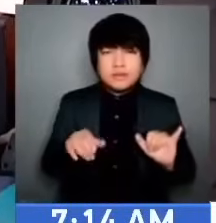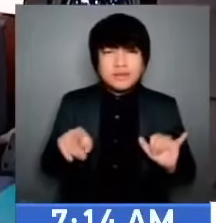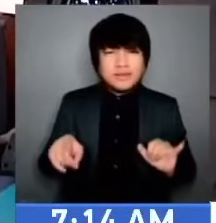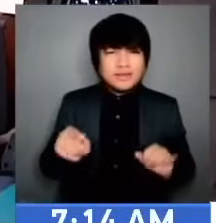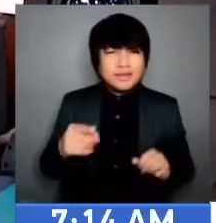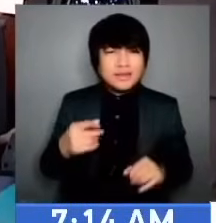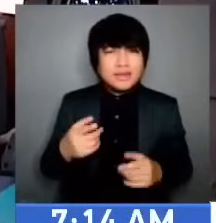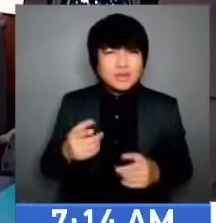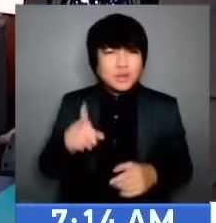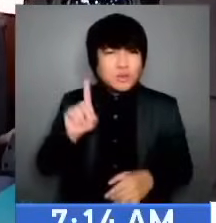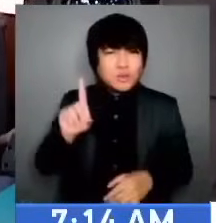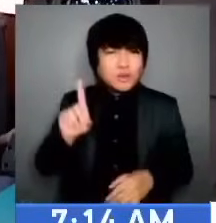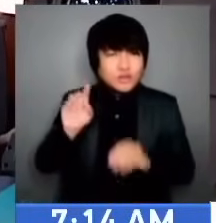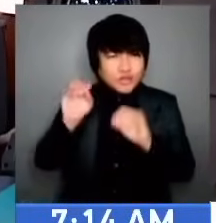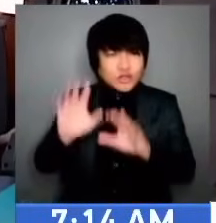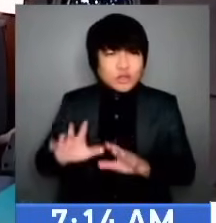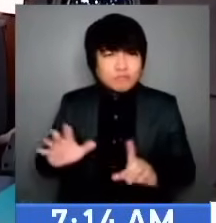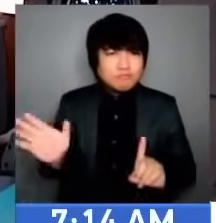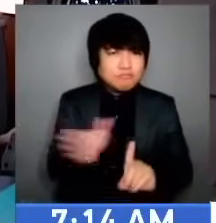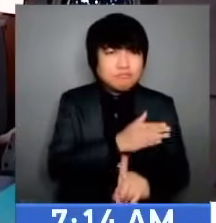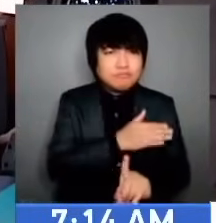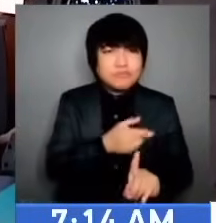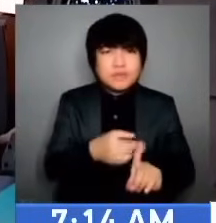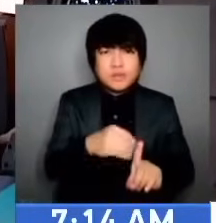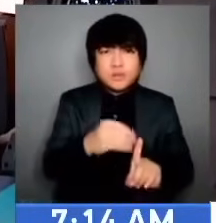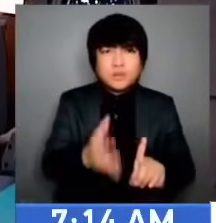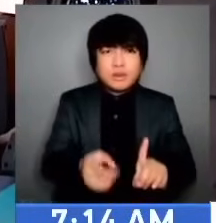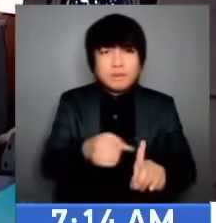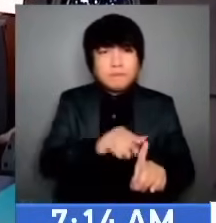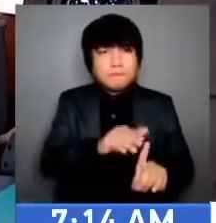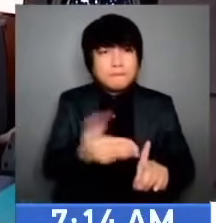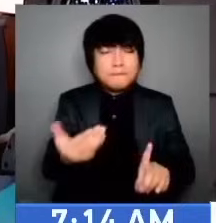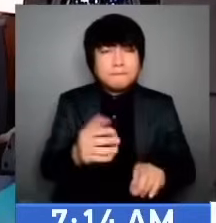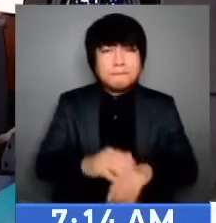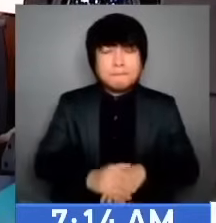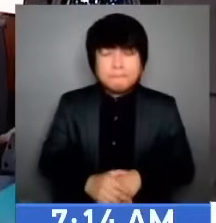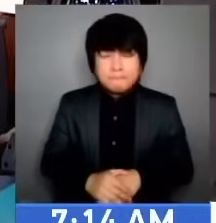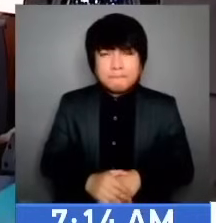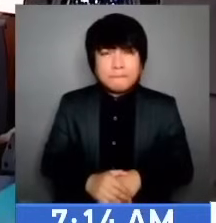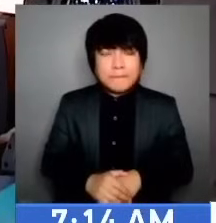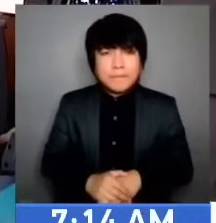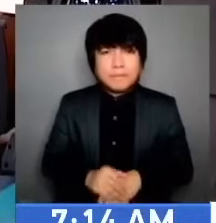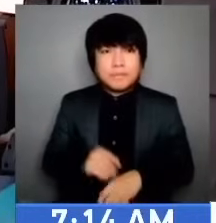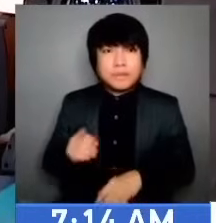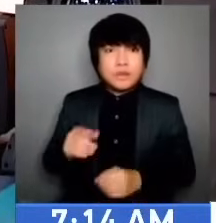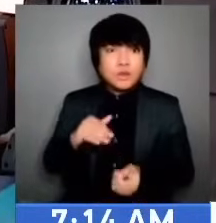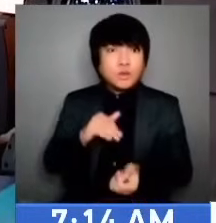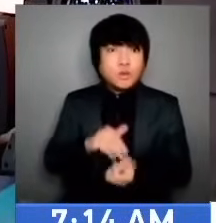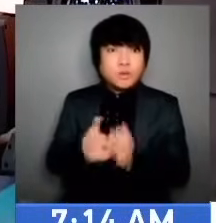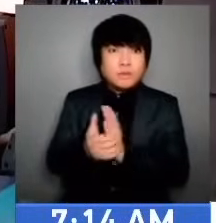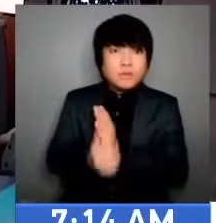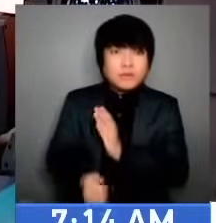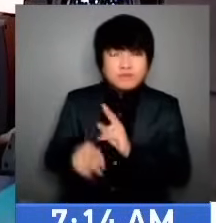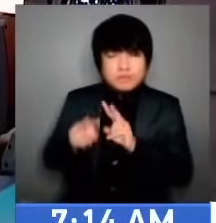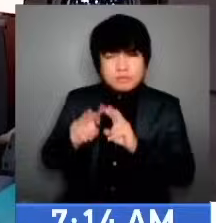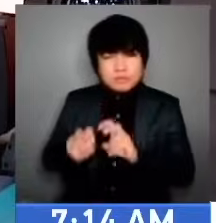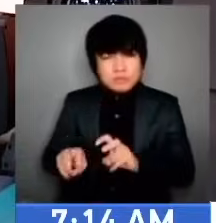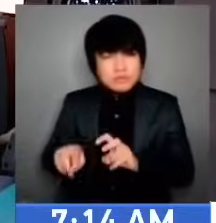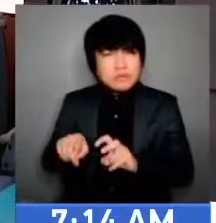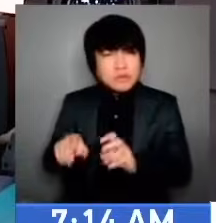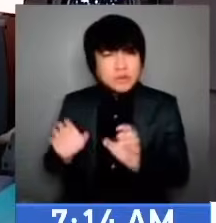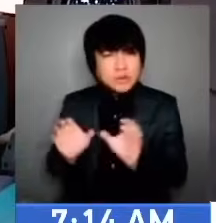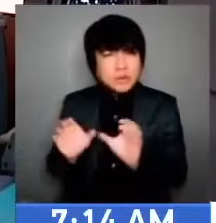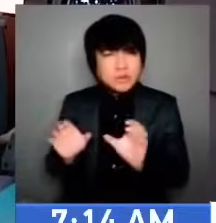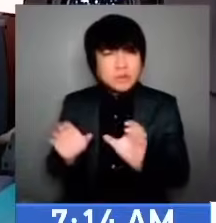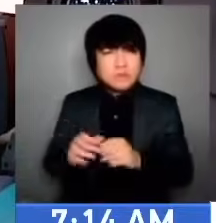guro. May puna naman ang isang forensic pathologist sa mga nakasaad sa death certificate ng bata. Beo ng balita si